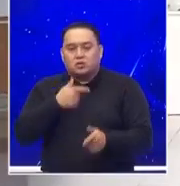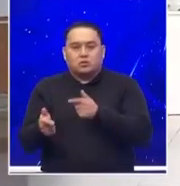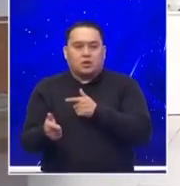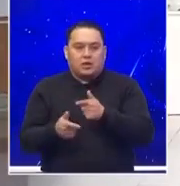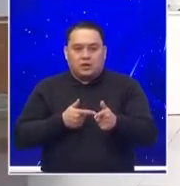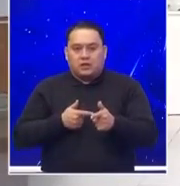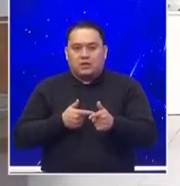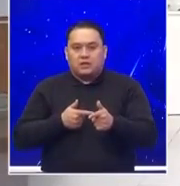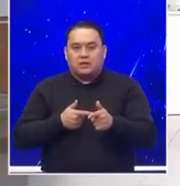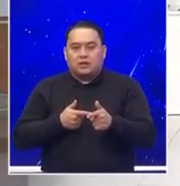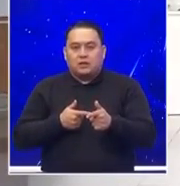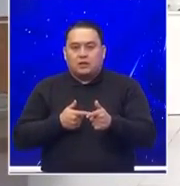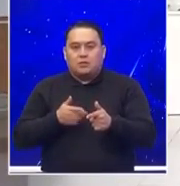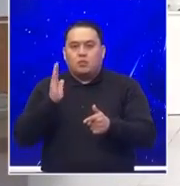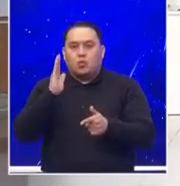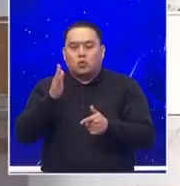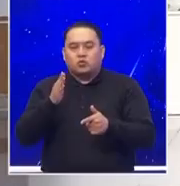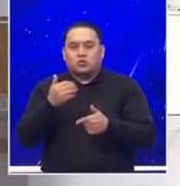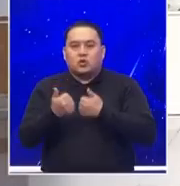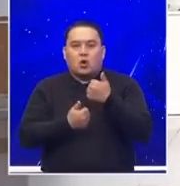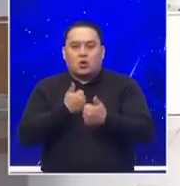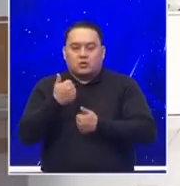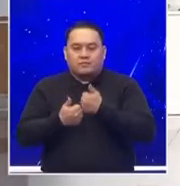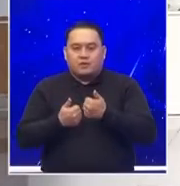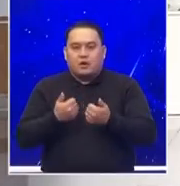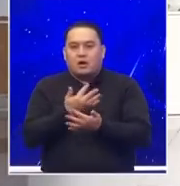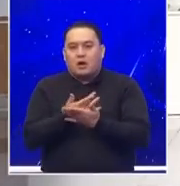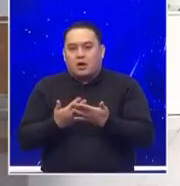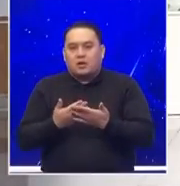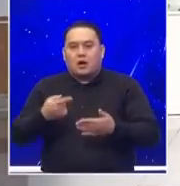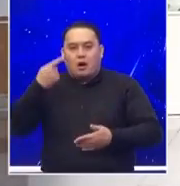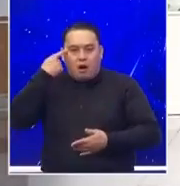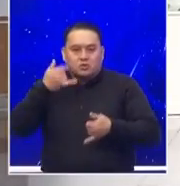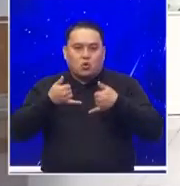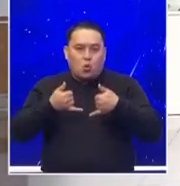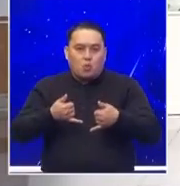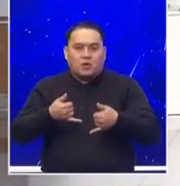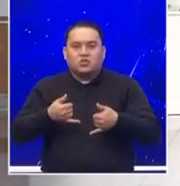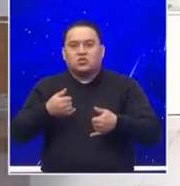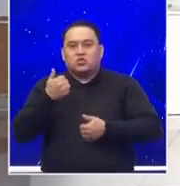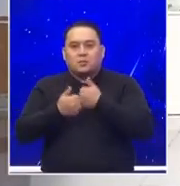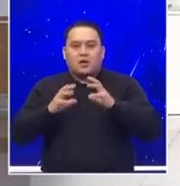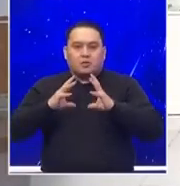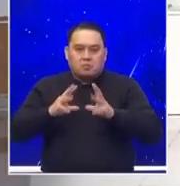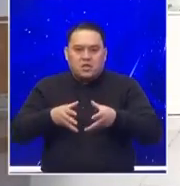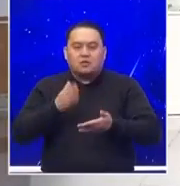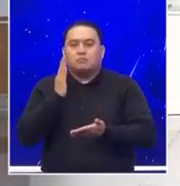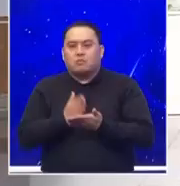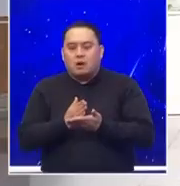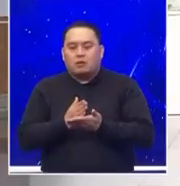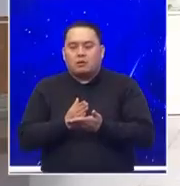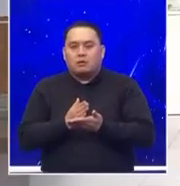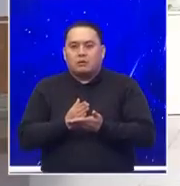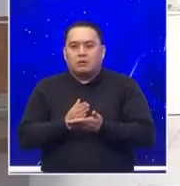жатыр. Алдымызда гран-при бар, Кубок Азии бар, чемпионат Азии бар, мир бар.